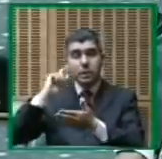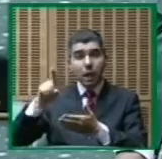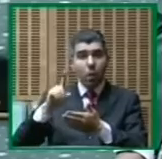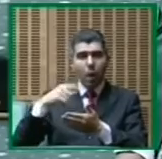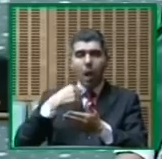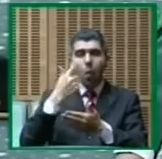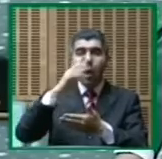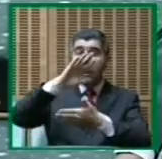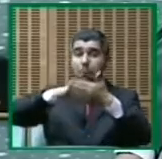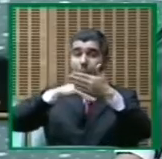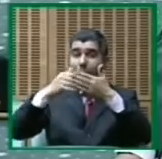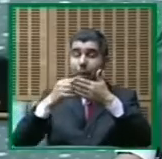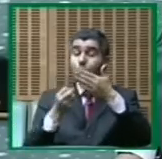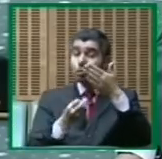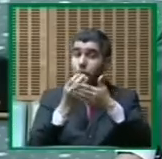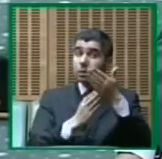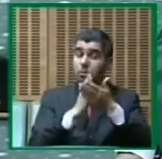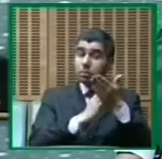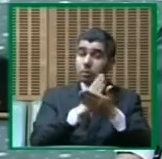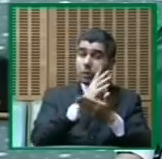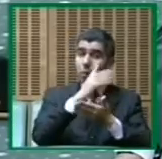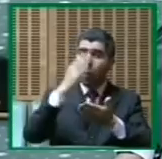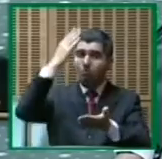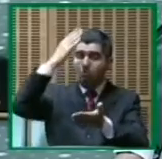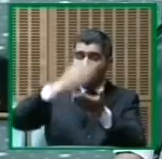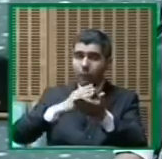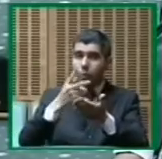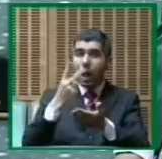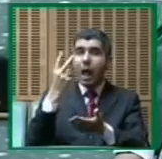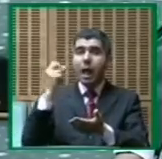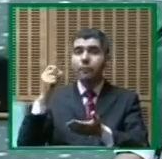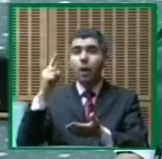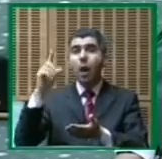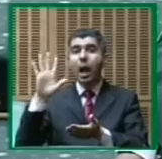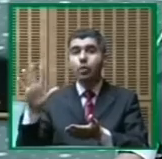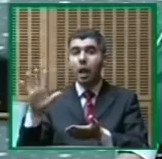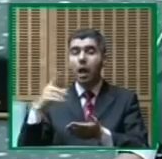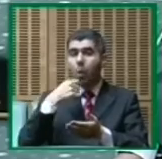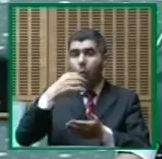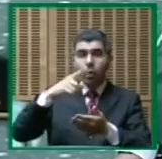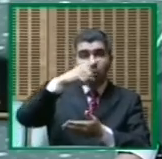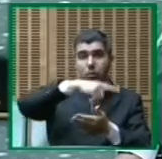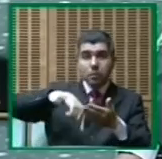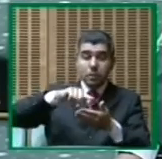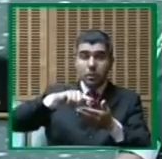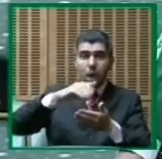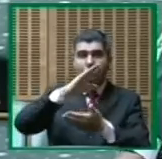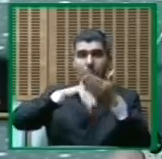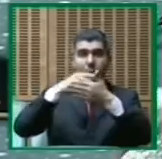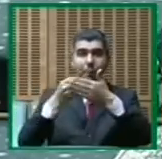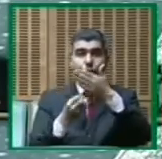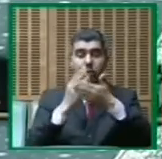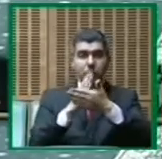طموح يقضي كان يهدف الى القضاء على دور الصفيح في 2010، لم ينجح البرنامج. الان الوزاره